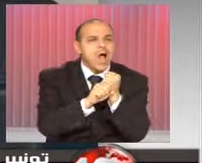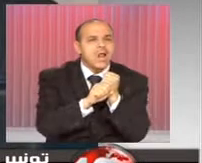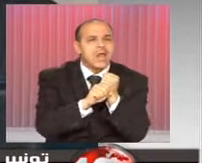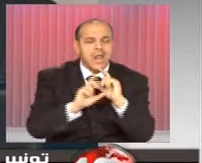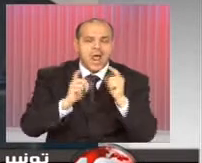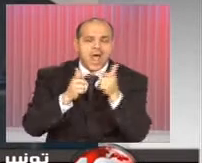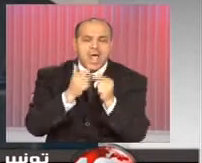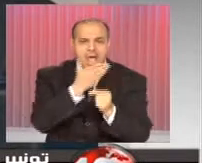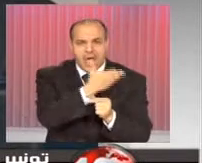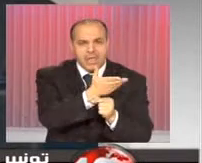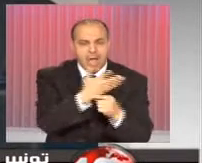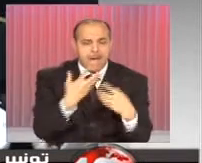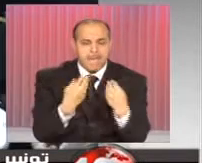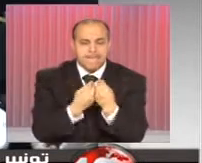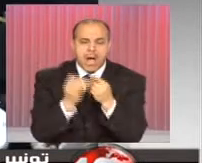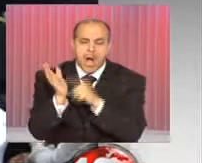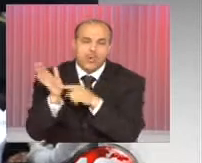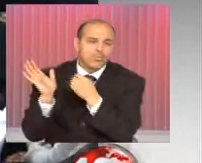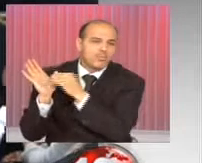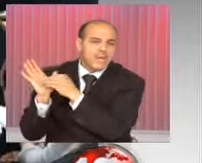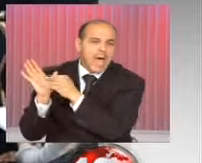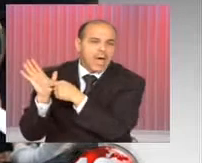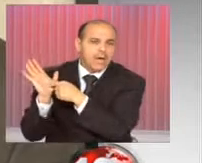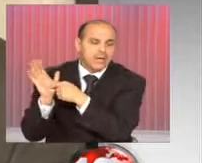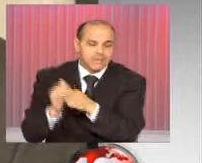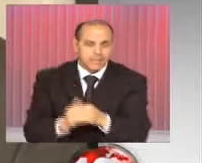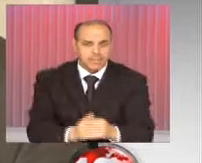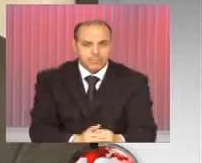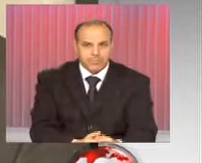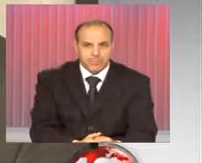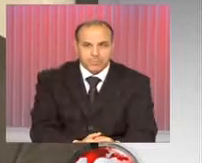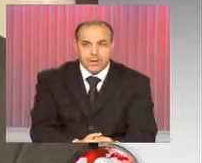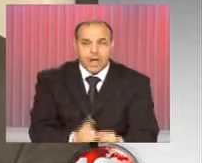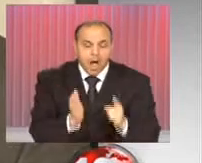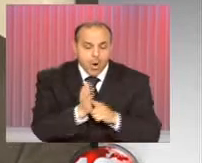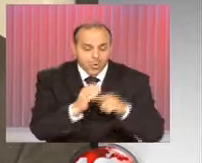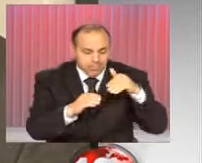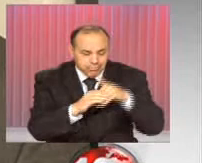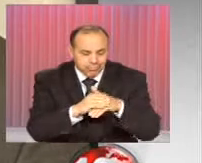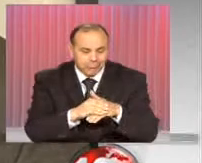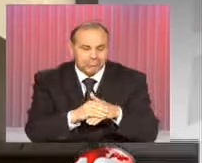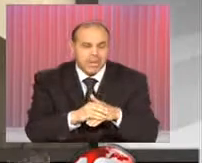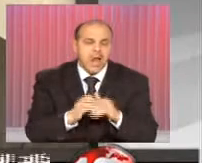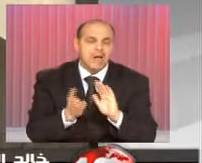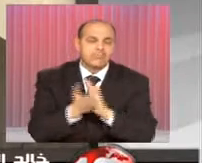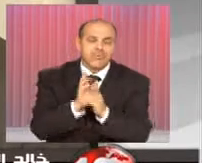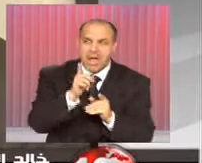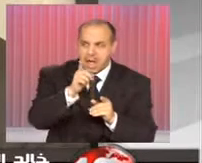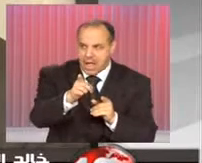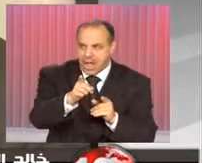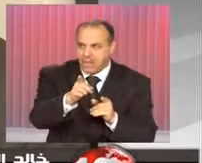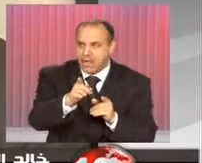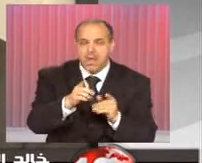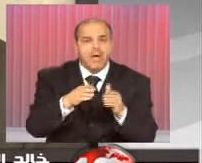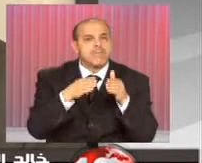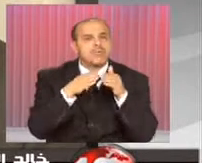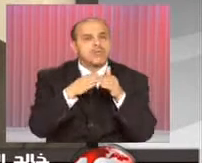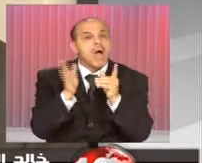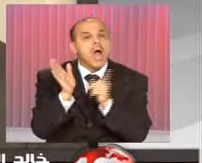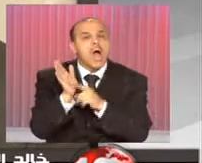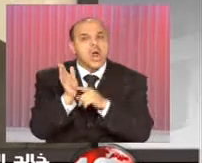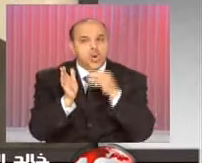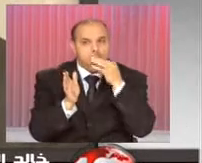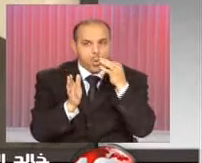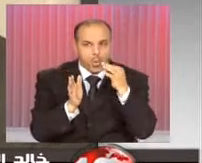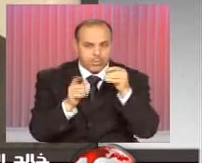الهيئة ولصلاحياتها. النظام الداخلي للحقيقة والكرامة كان نظام مطابق للقانون والذي لم